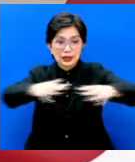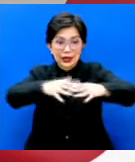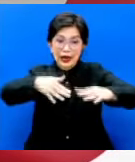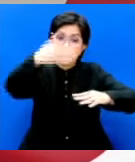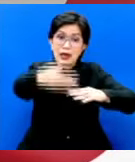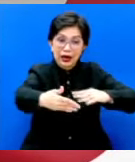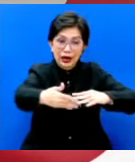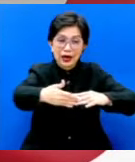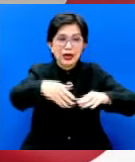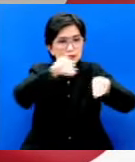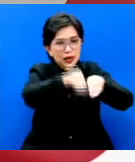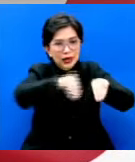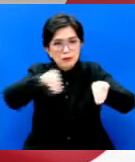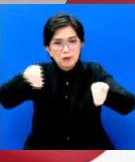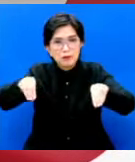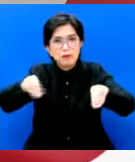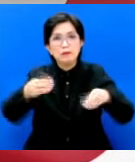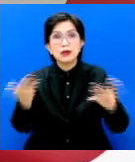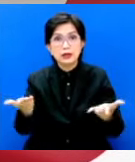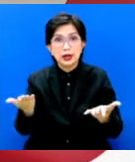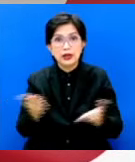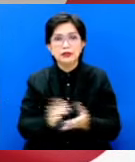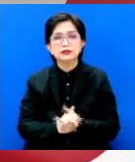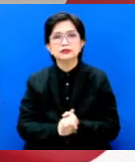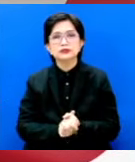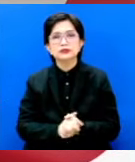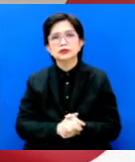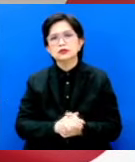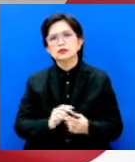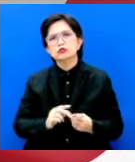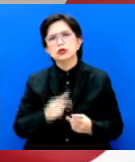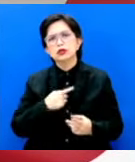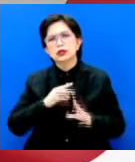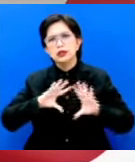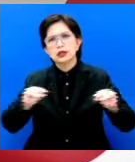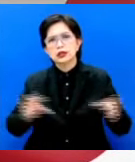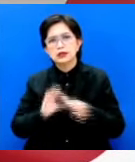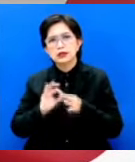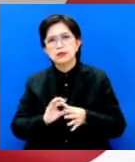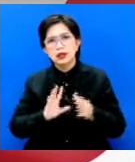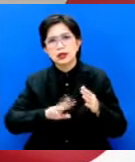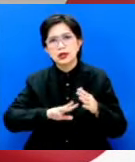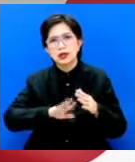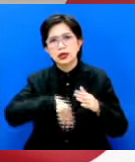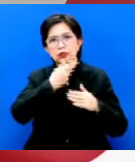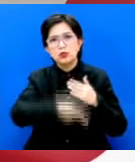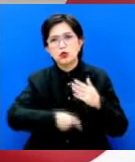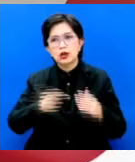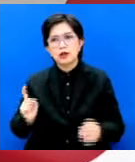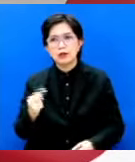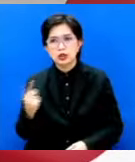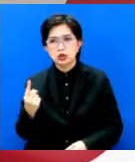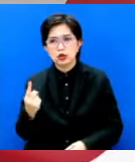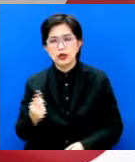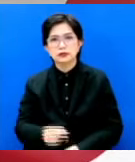kesejahteraankota.Kamijugaakanberkolaborasidengan program-programnasional,program-programnasional